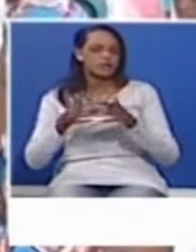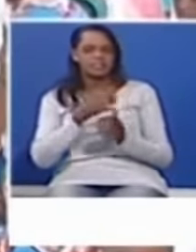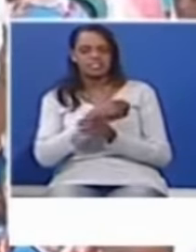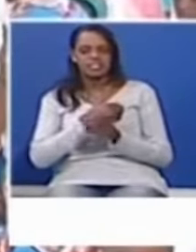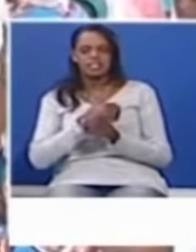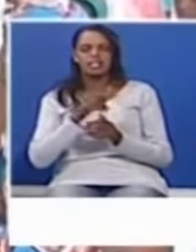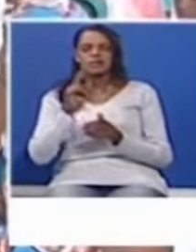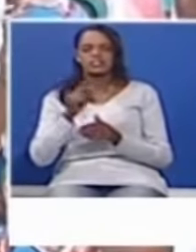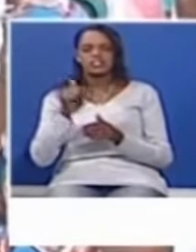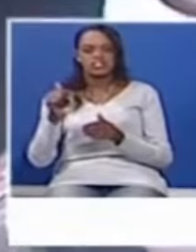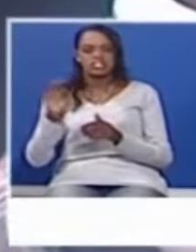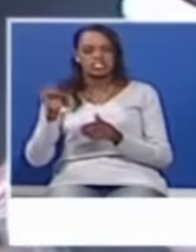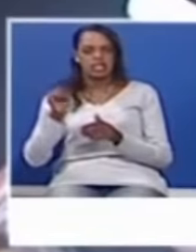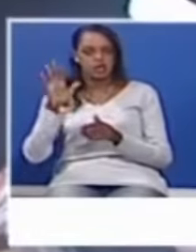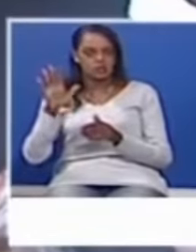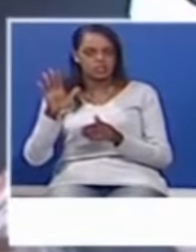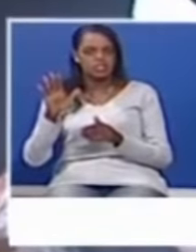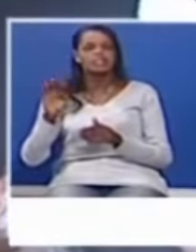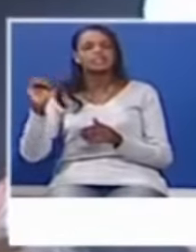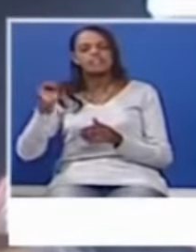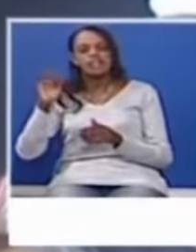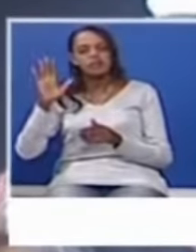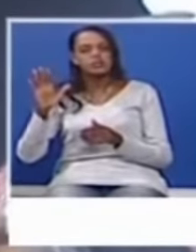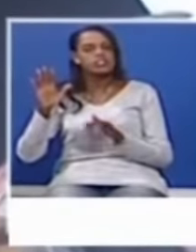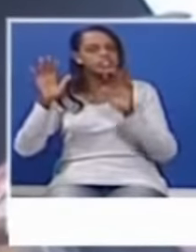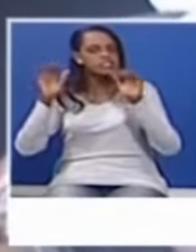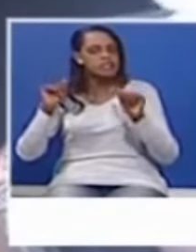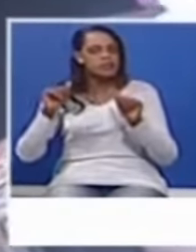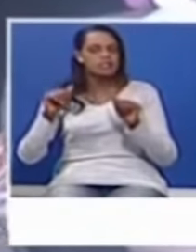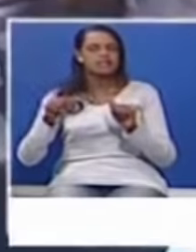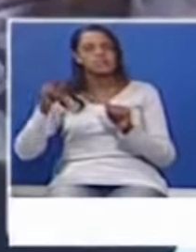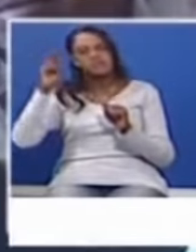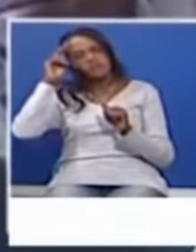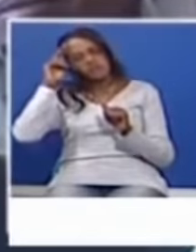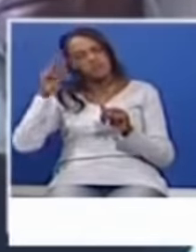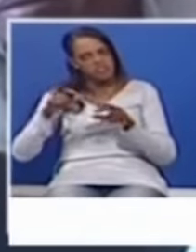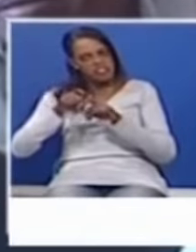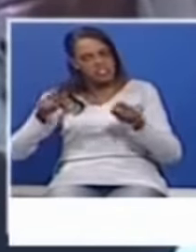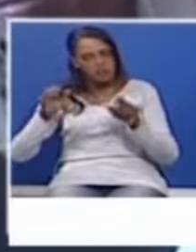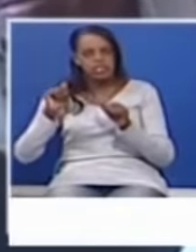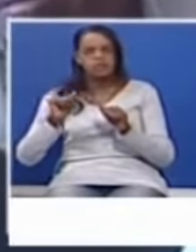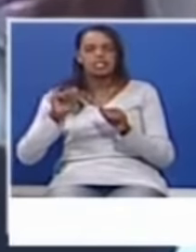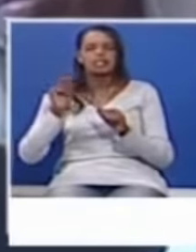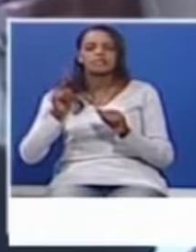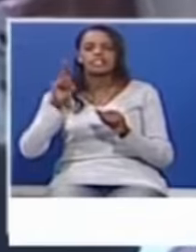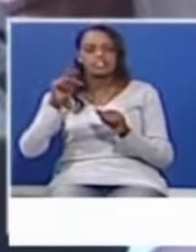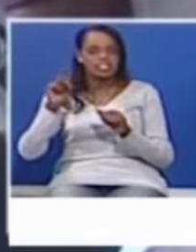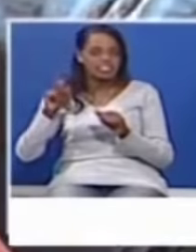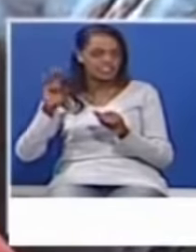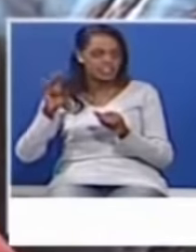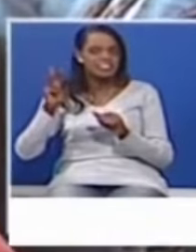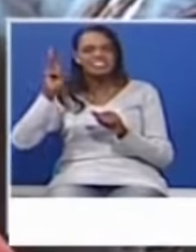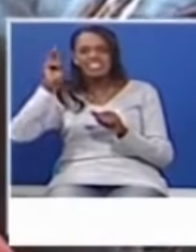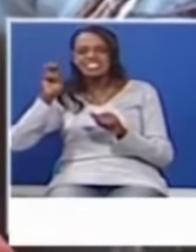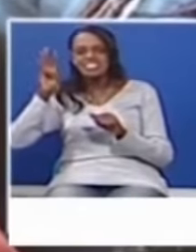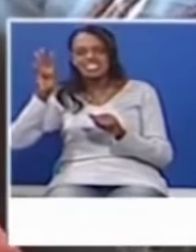ኣብ 1995 ልዕሊ 95 ሚታዊት ዝነበረ መጠን ምክንሻብ ደቂ ኣንስትዮ ብሓፈሻ ኣብ 210 ናብ 33